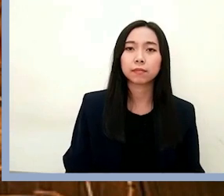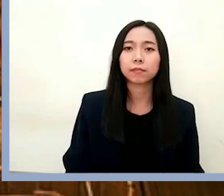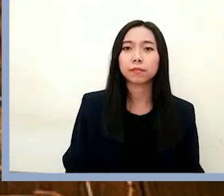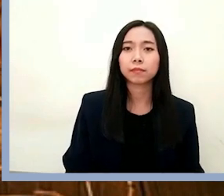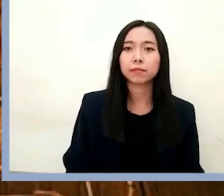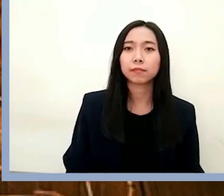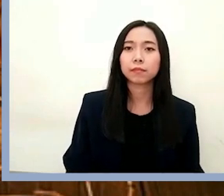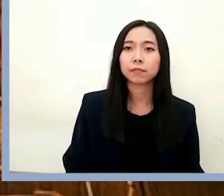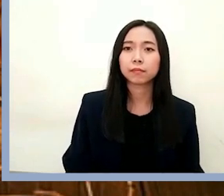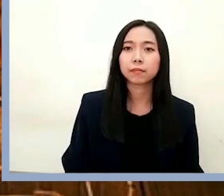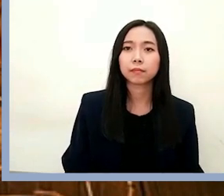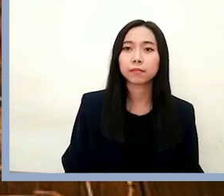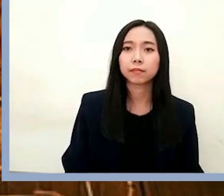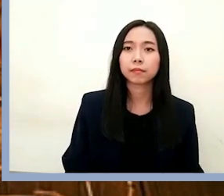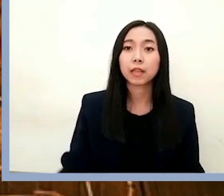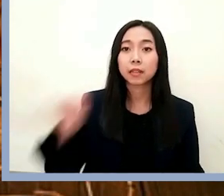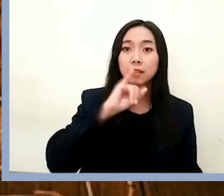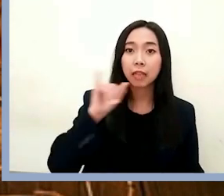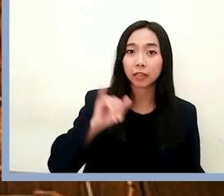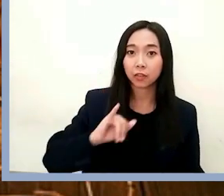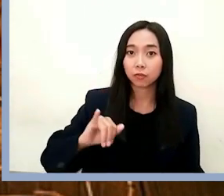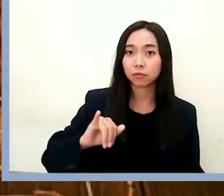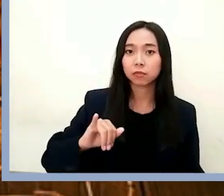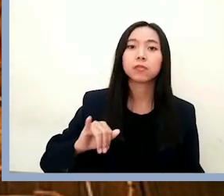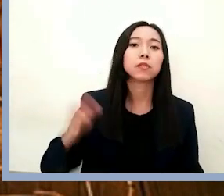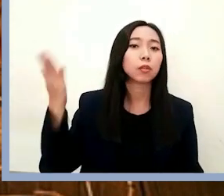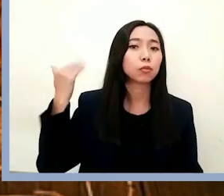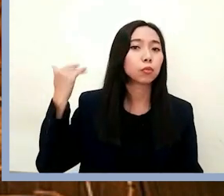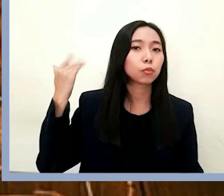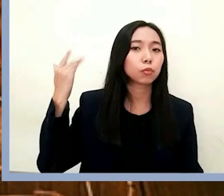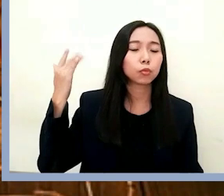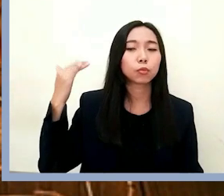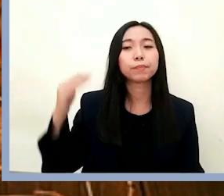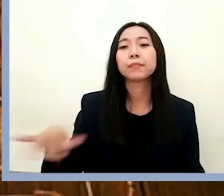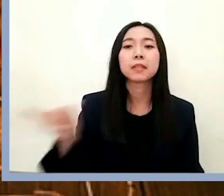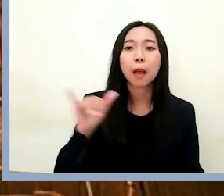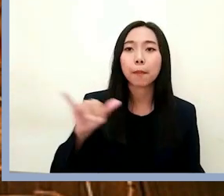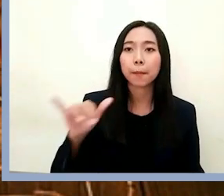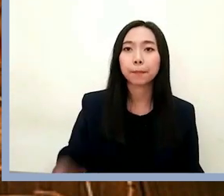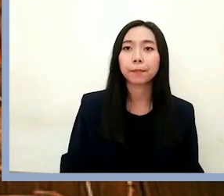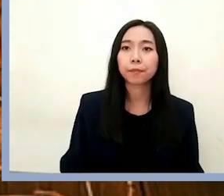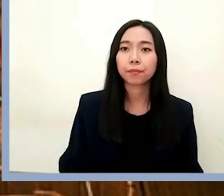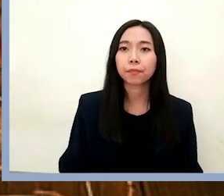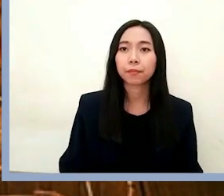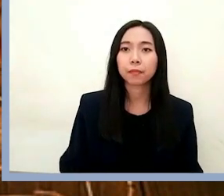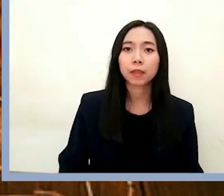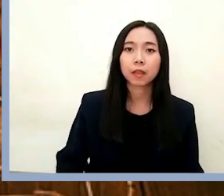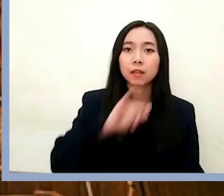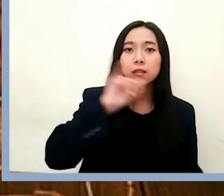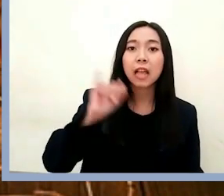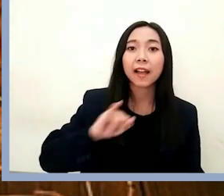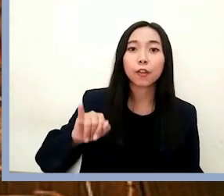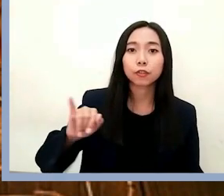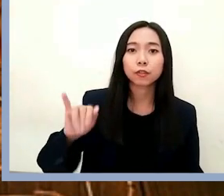yang lama pernah bersikap seperti itu sakit yang belum mengalami pertobatan